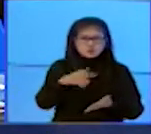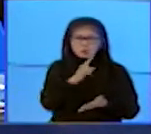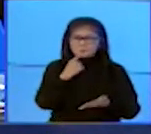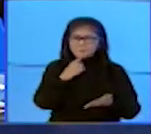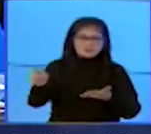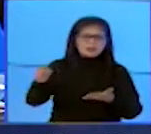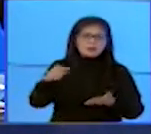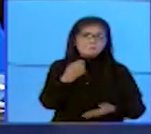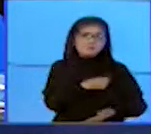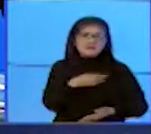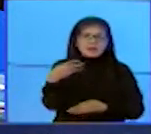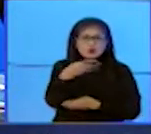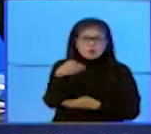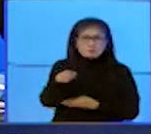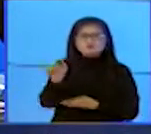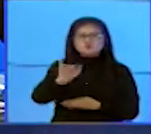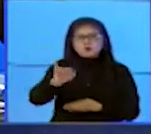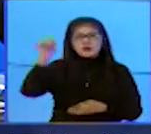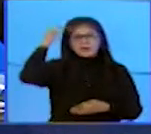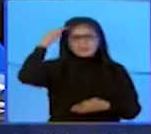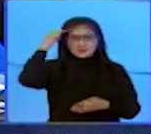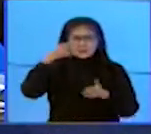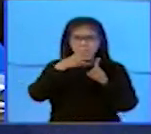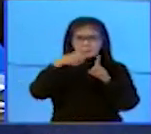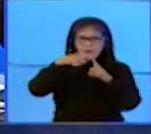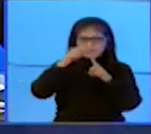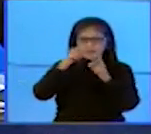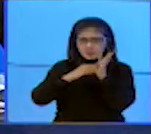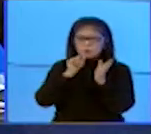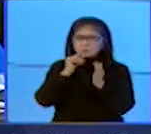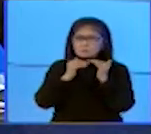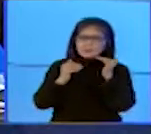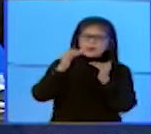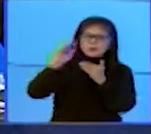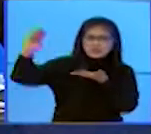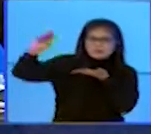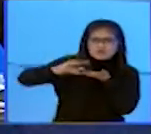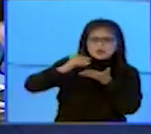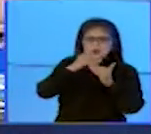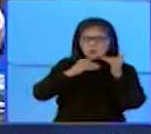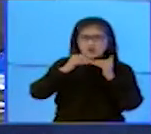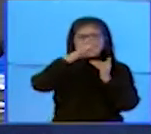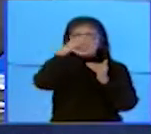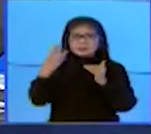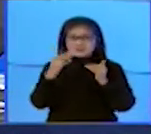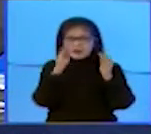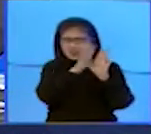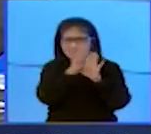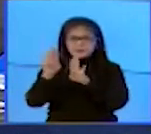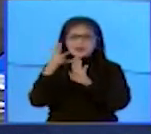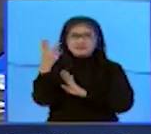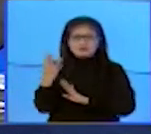serta kepala bkpm untuk meningkatkan investasi di Kuartal ketiga dan tidak hanya itu menjaga konsumsi domestik